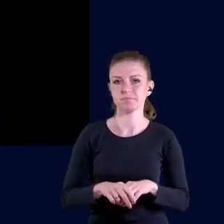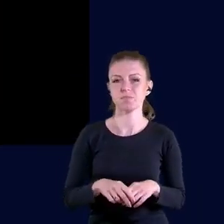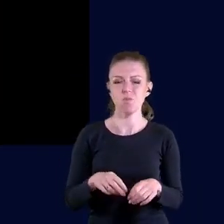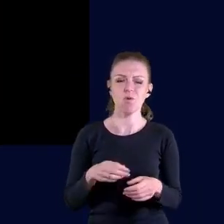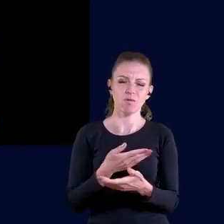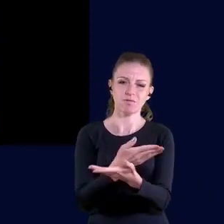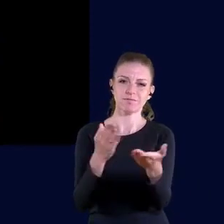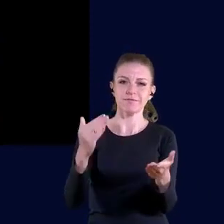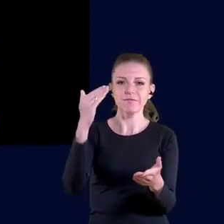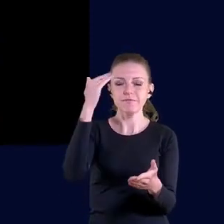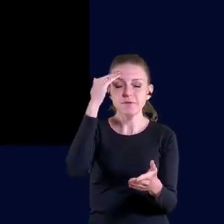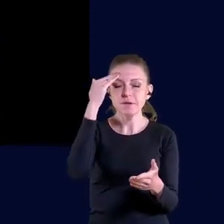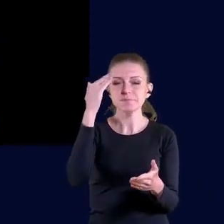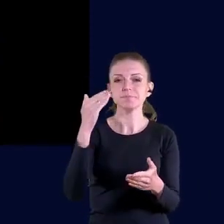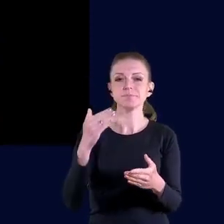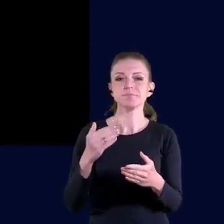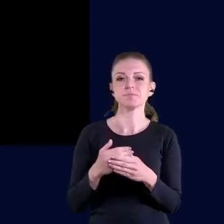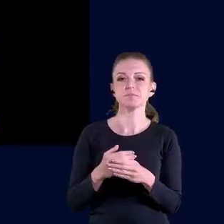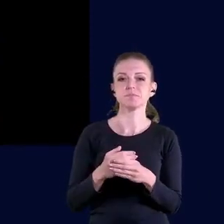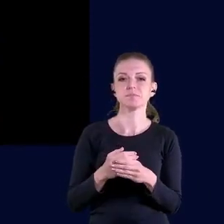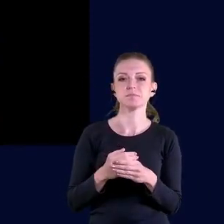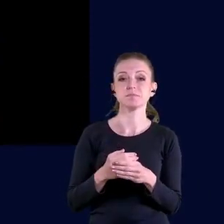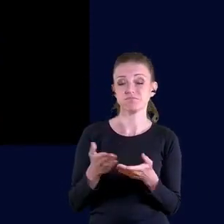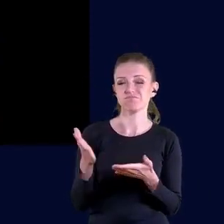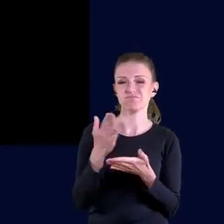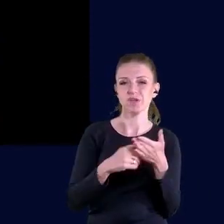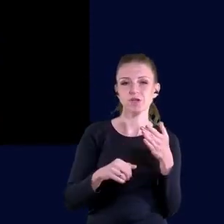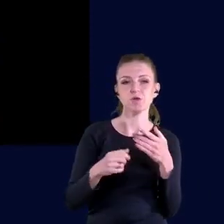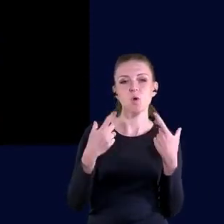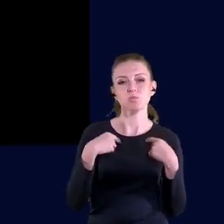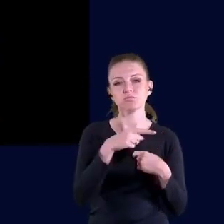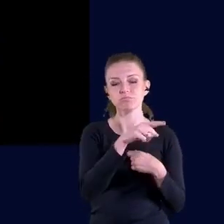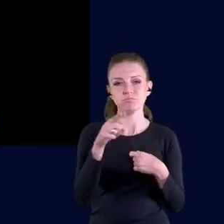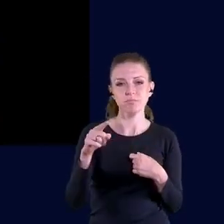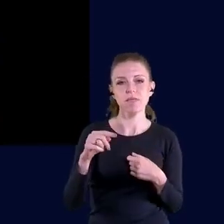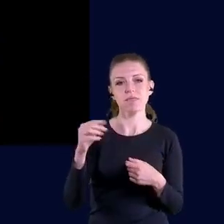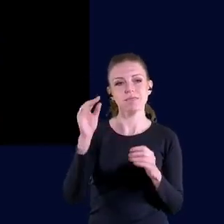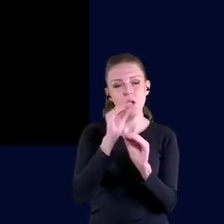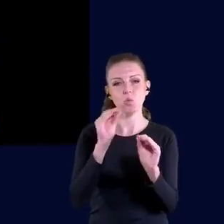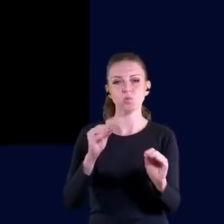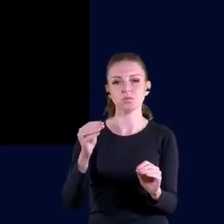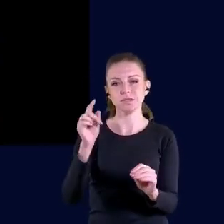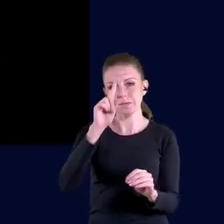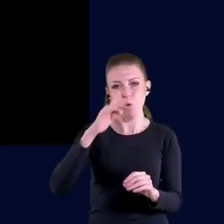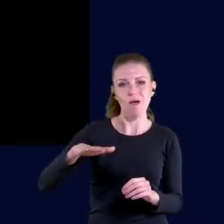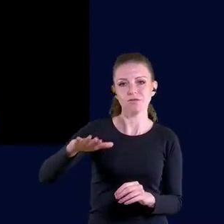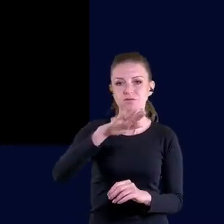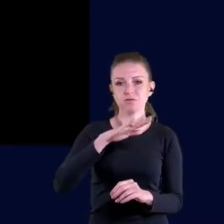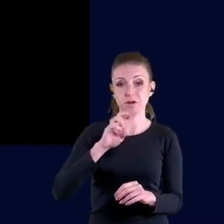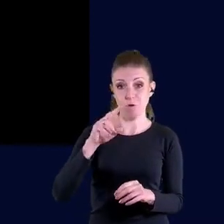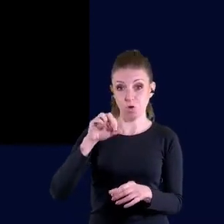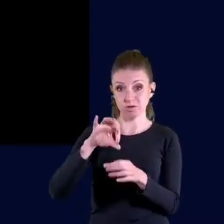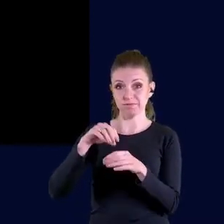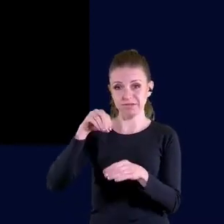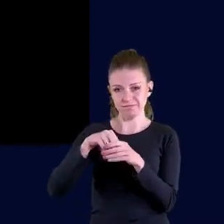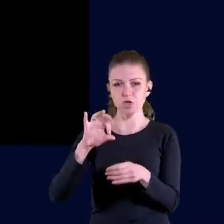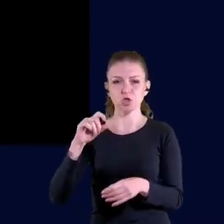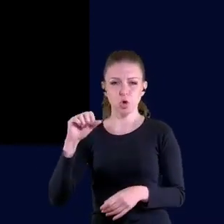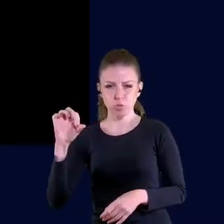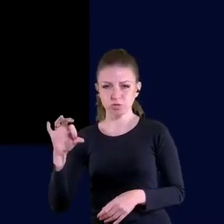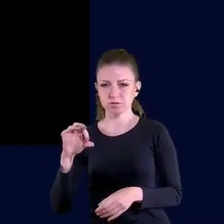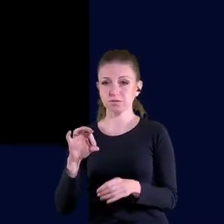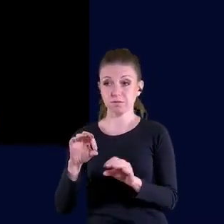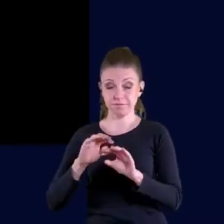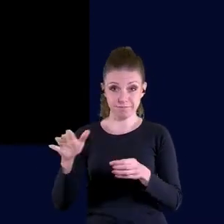doskonale wiecie że że jednak część naszej humanistyki i Nauk Społecznych w osieczy skoku się nie